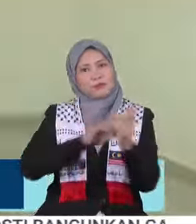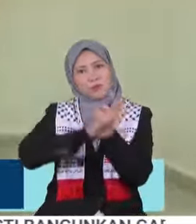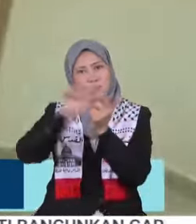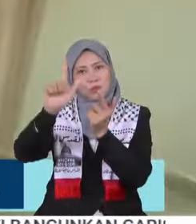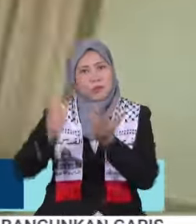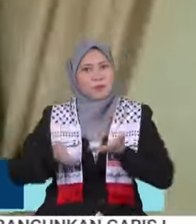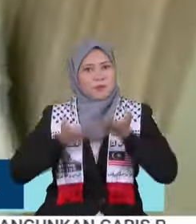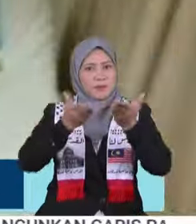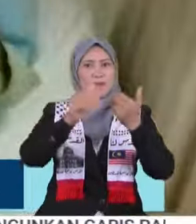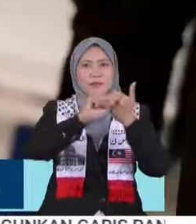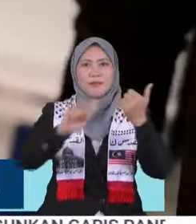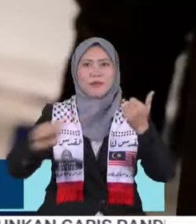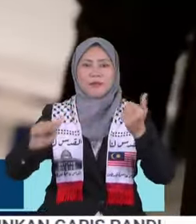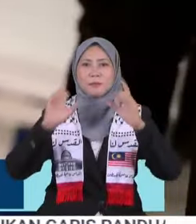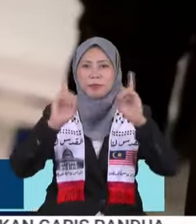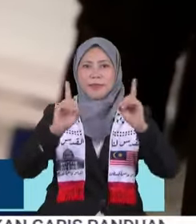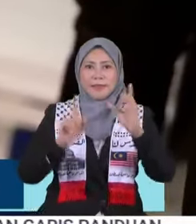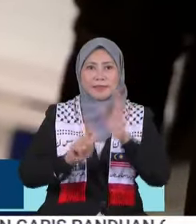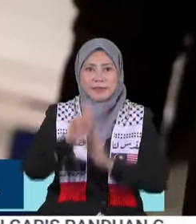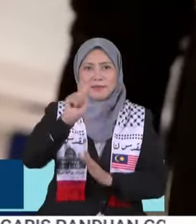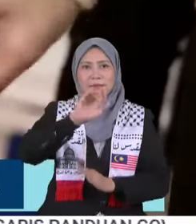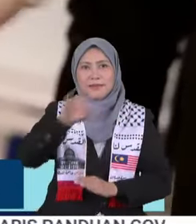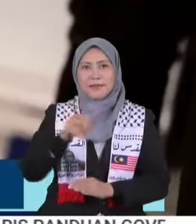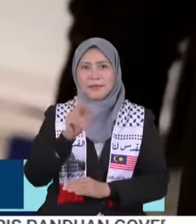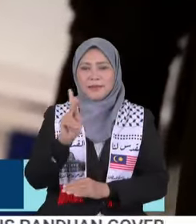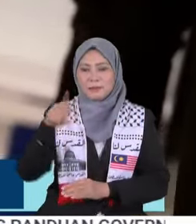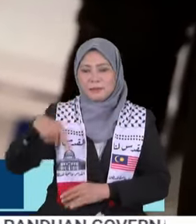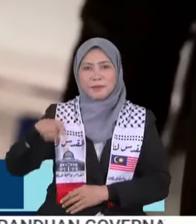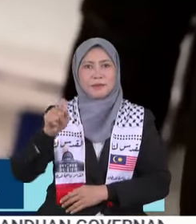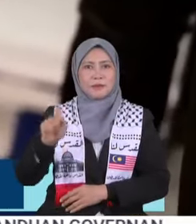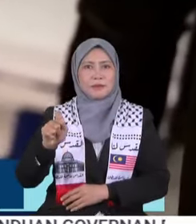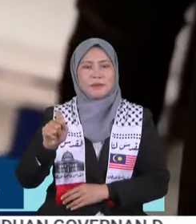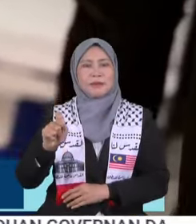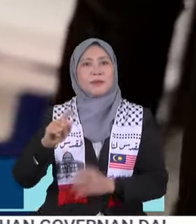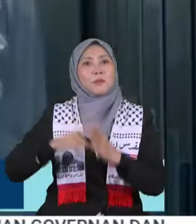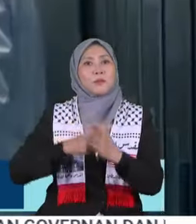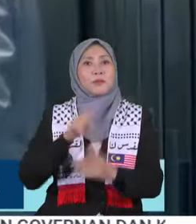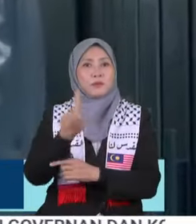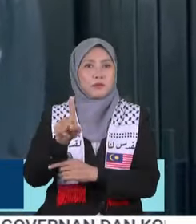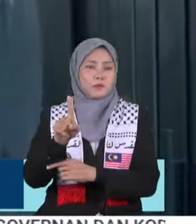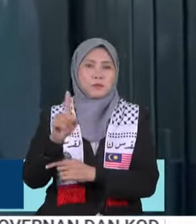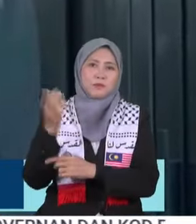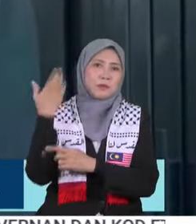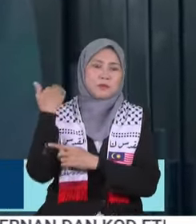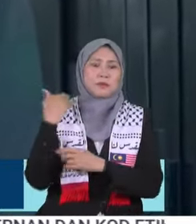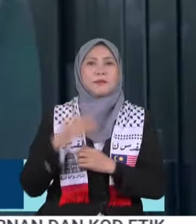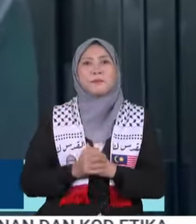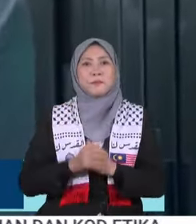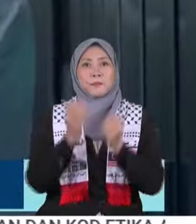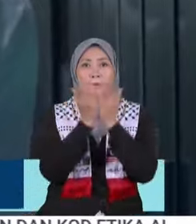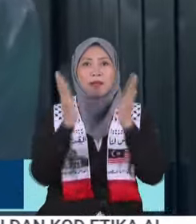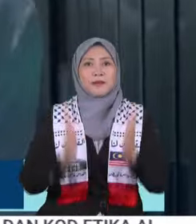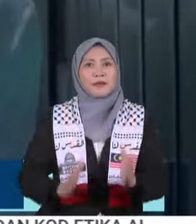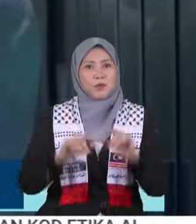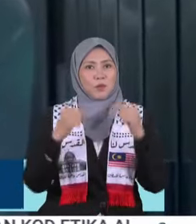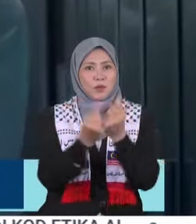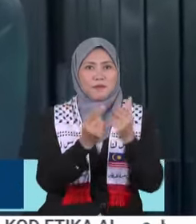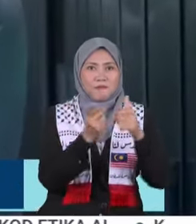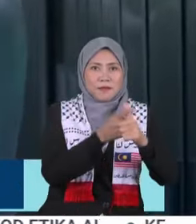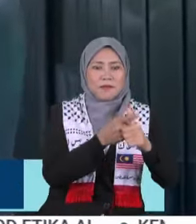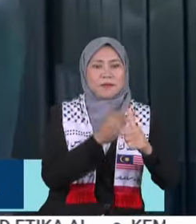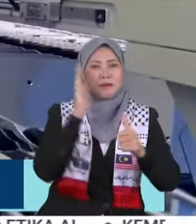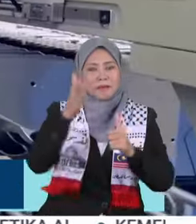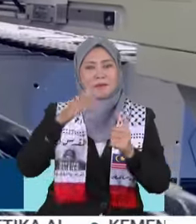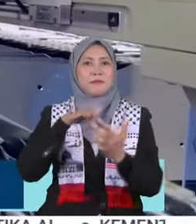diluluskan di peringkat Jawatankuasa Pendidikan Tinggi JKPT pada Januari lepas. Pelajar kohor pertama program itu akan